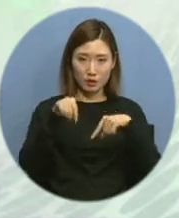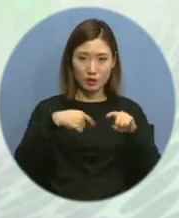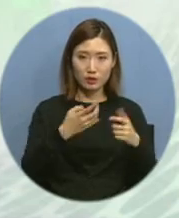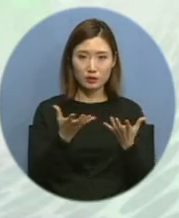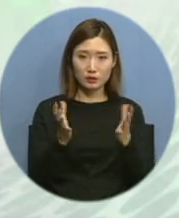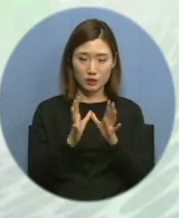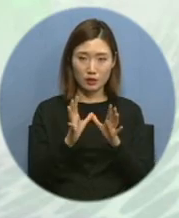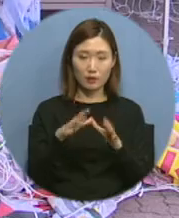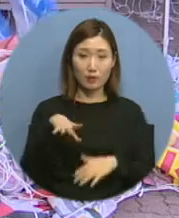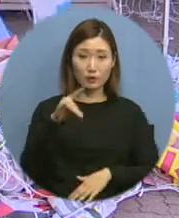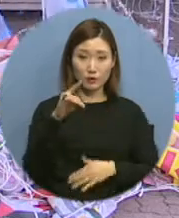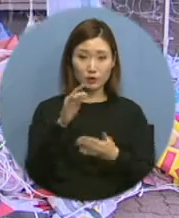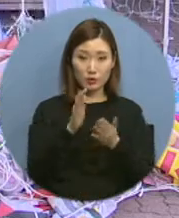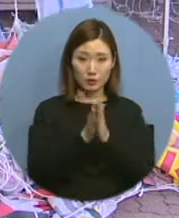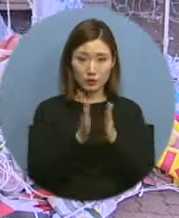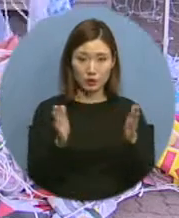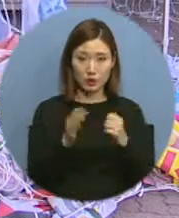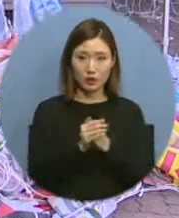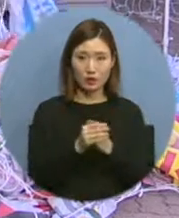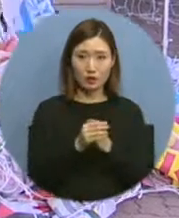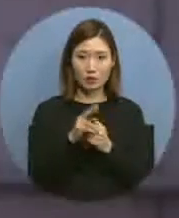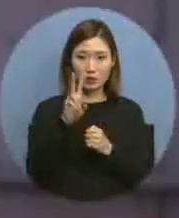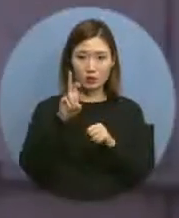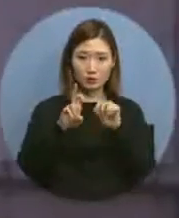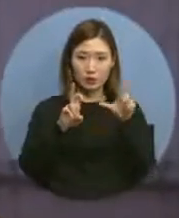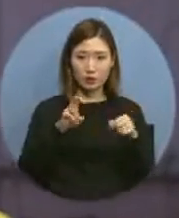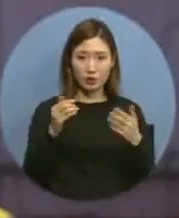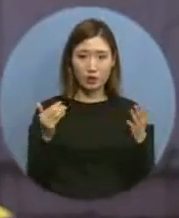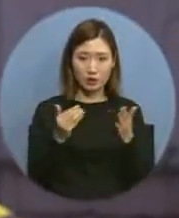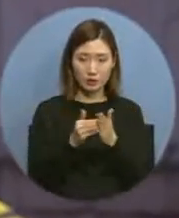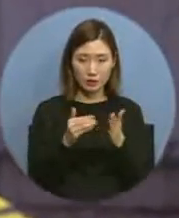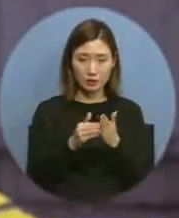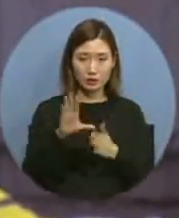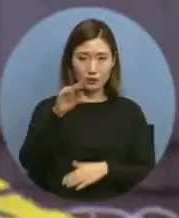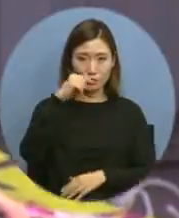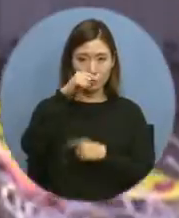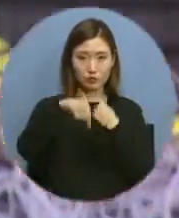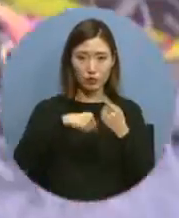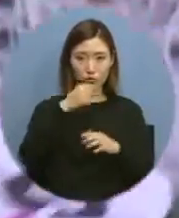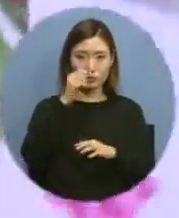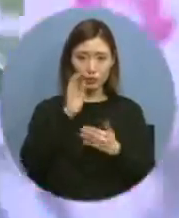우선 시작합니다. 시는 오는 12월까지 두 달간 시범 운영한